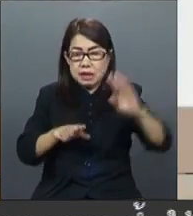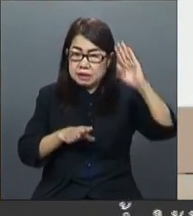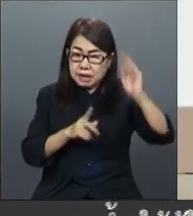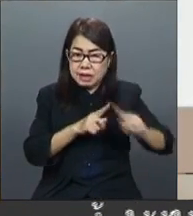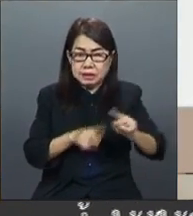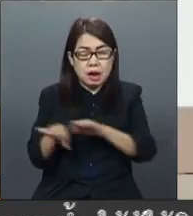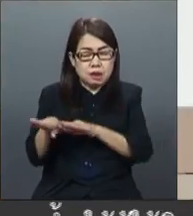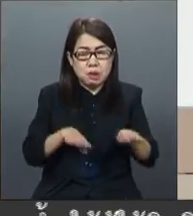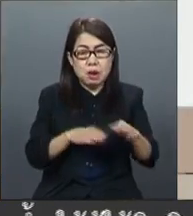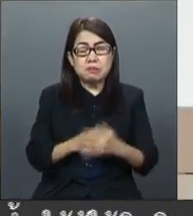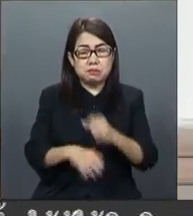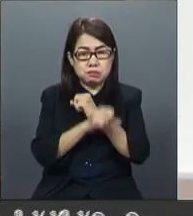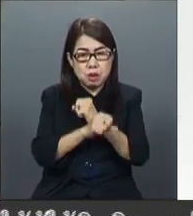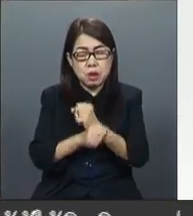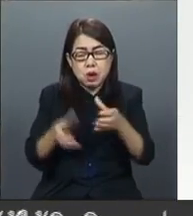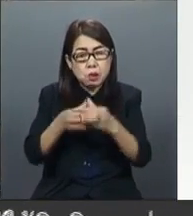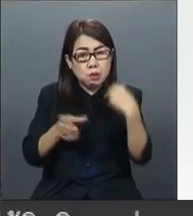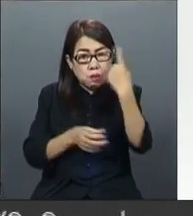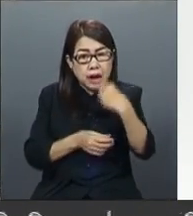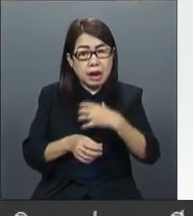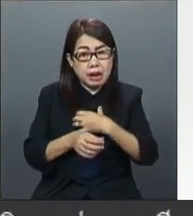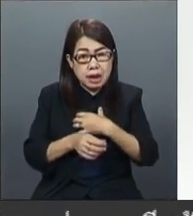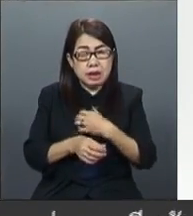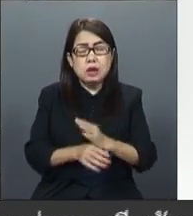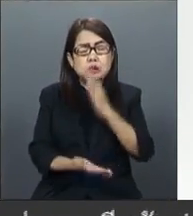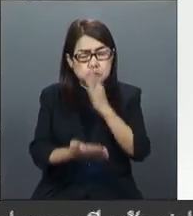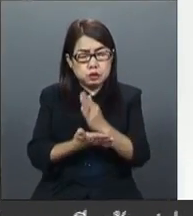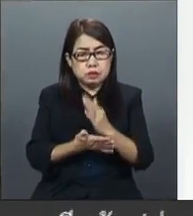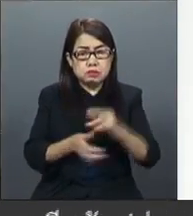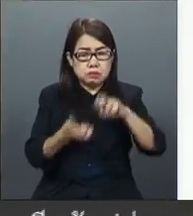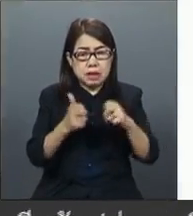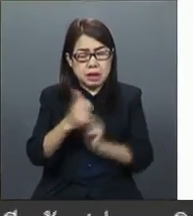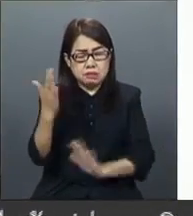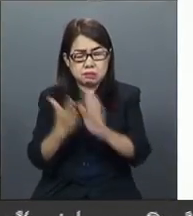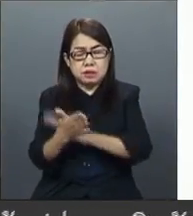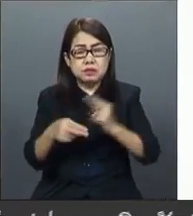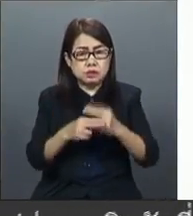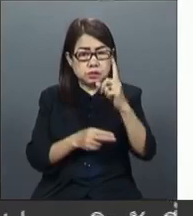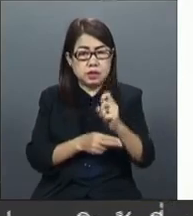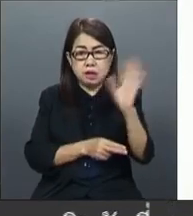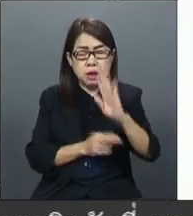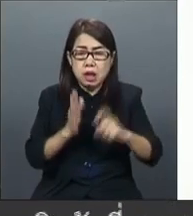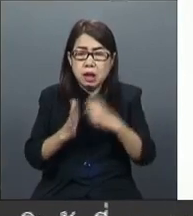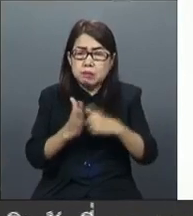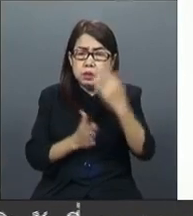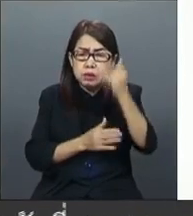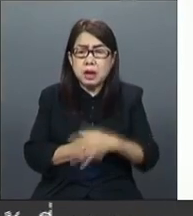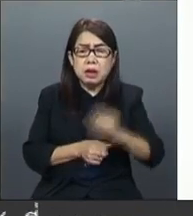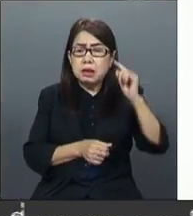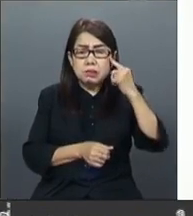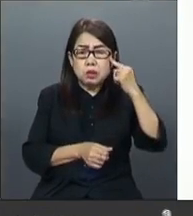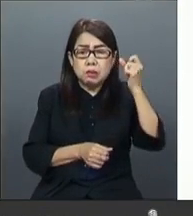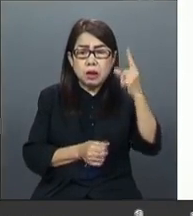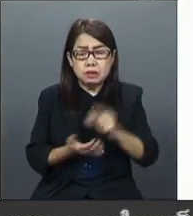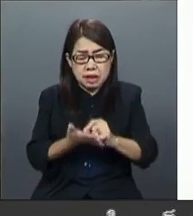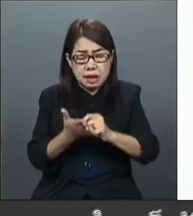กลุ่มที่เคลื่อนไหวให้ยุติการกระทำเพราะว่าจะสร้างความเสียหายให้กับประเทศด้วยสาเหตุเพียงเพราะไม่เข้าใจร่างกฎหมาย